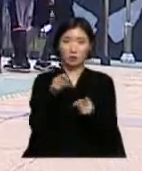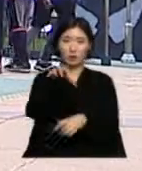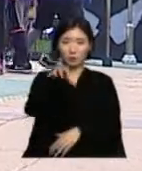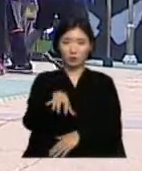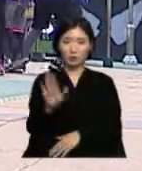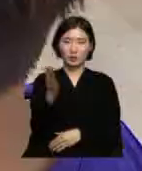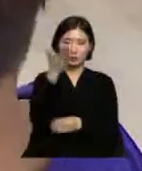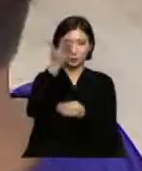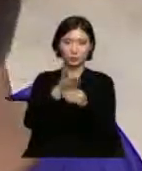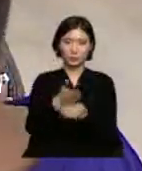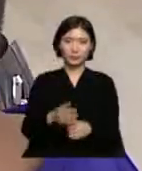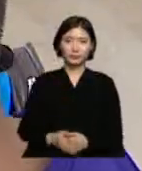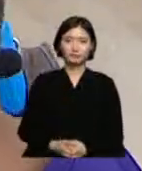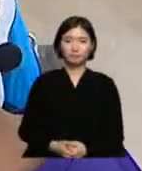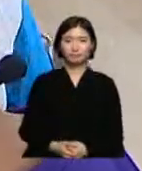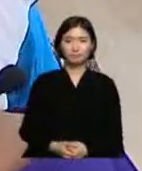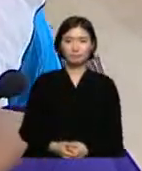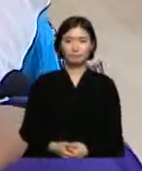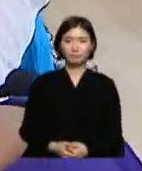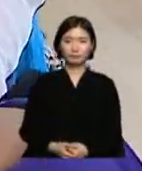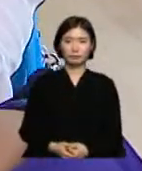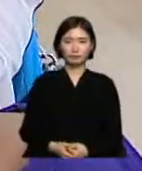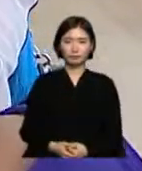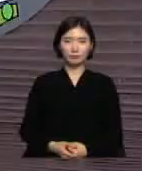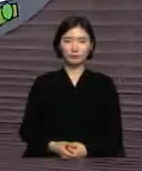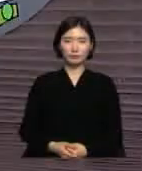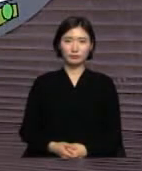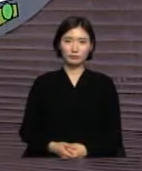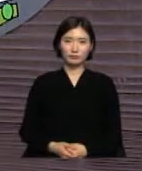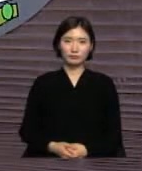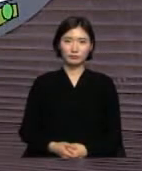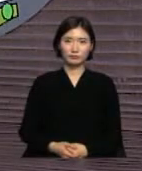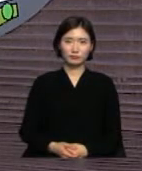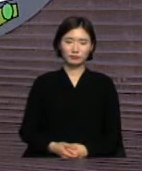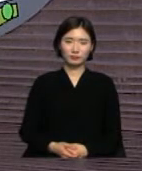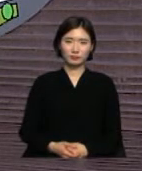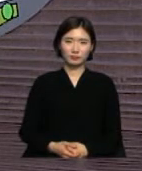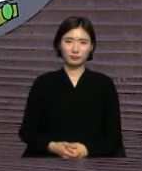장이 되고 있습니다. 딜라이브 서울경기 케이블TV 박영찬입니다.